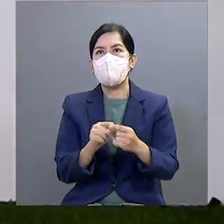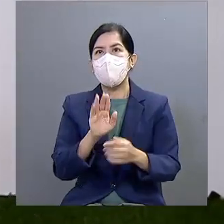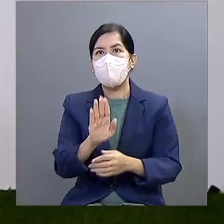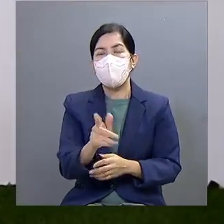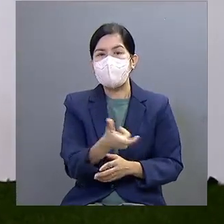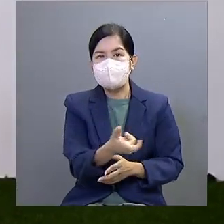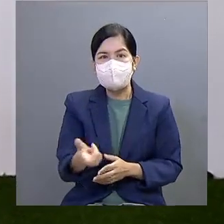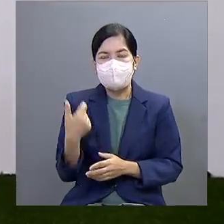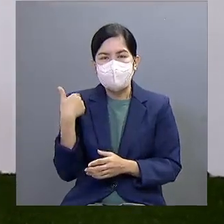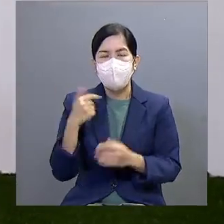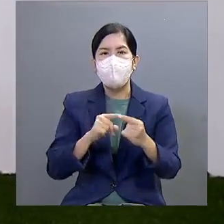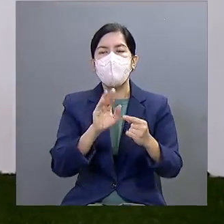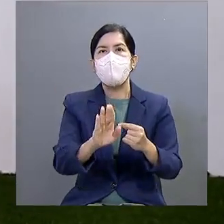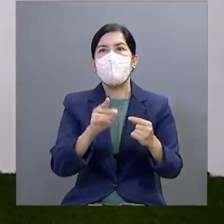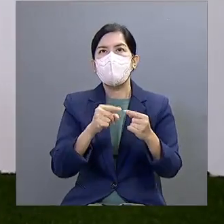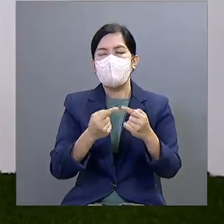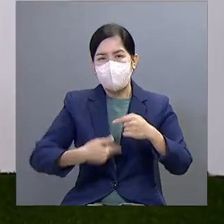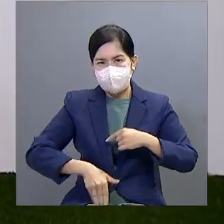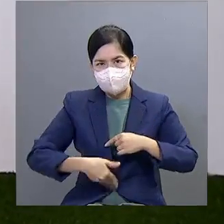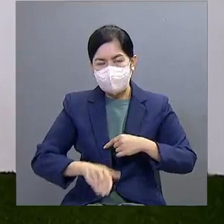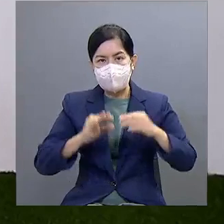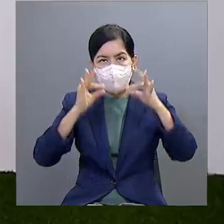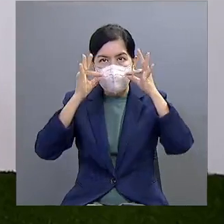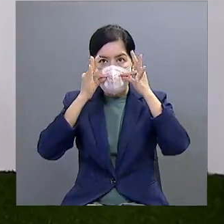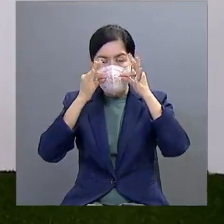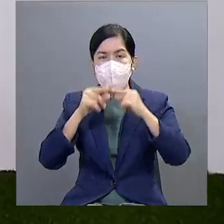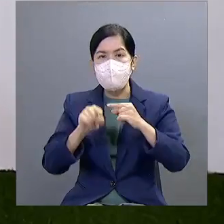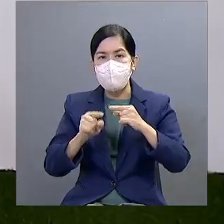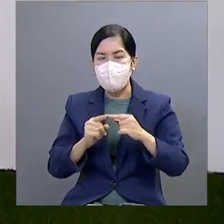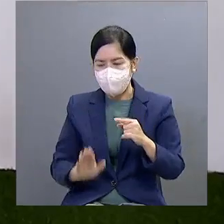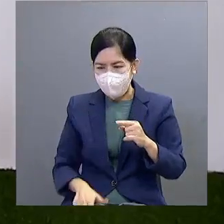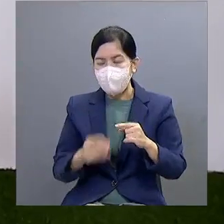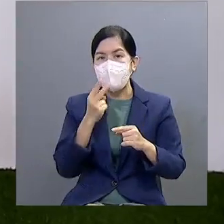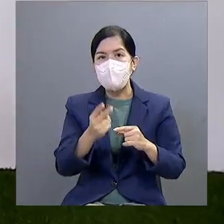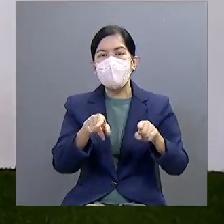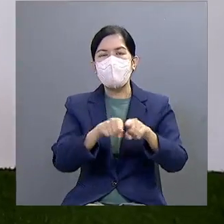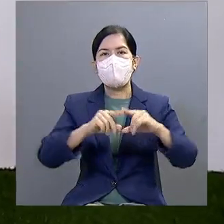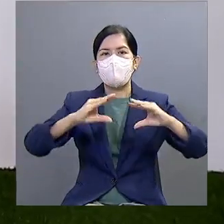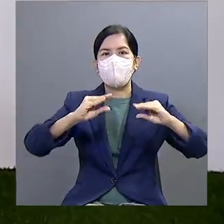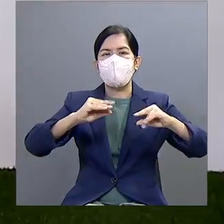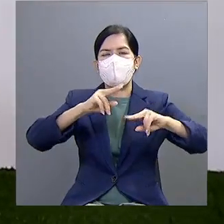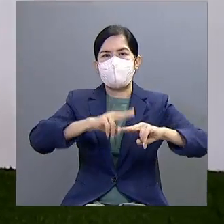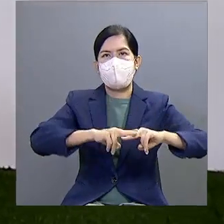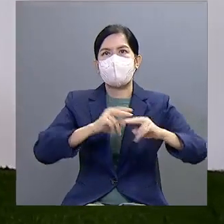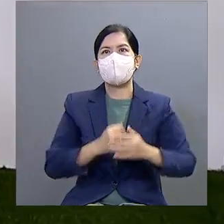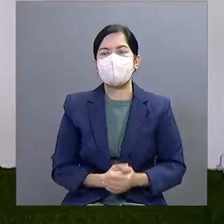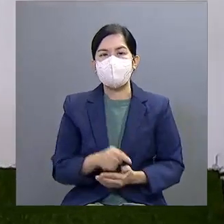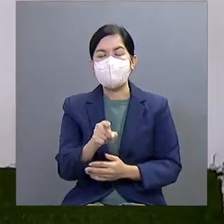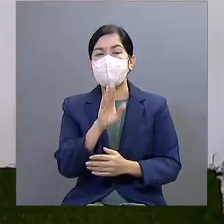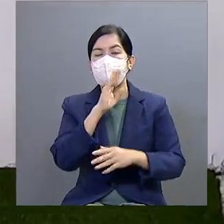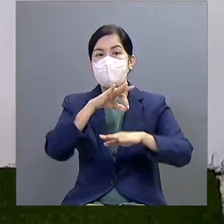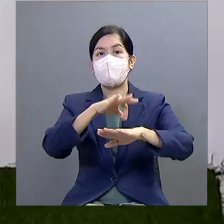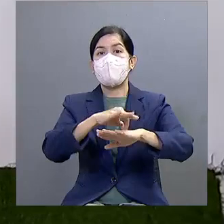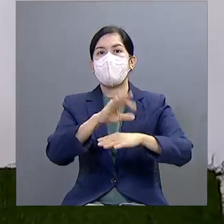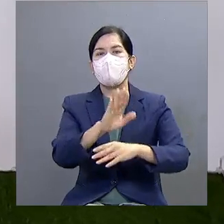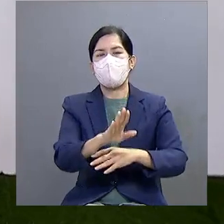คะอย่างแรกสมมติว่านี้เป็นโซฟาส่วนใหญ่จะเป็นเฟอร์นิเจอร์ที่เป็นผ้าแบบนี้นะคะแล้วก็ตรงนี้เป็นบริเวณที่เป็นจุดที่หม